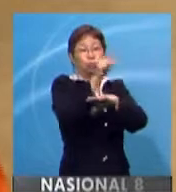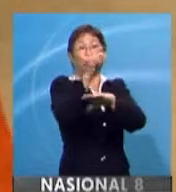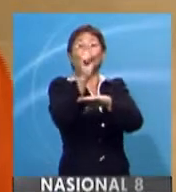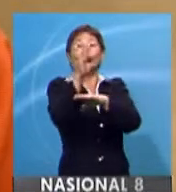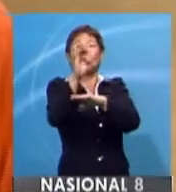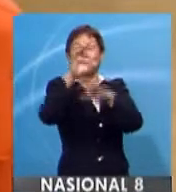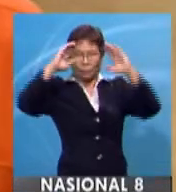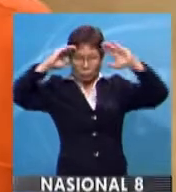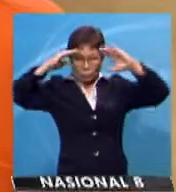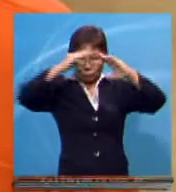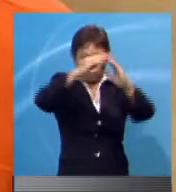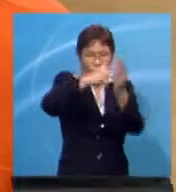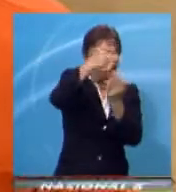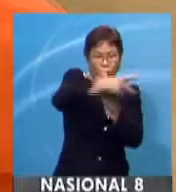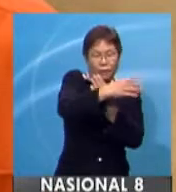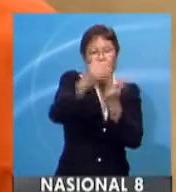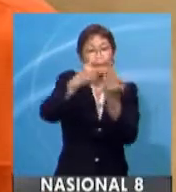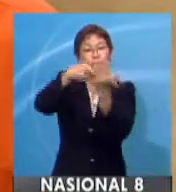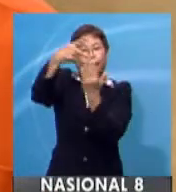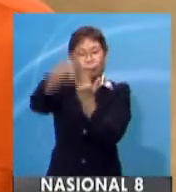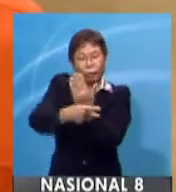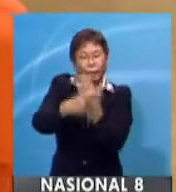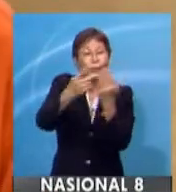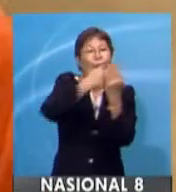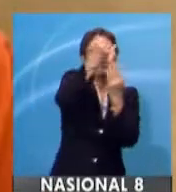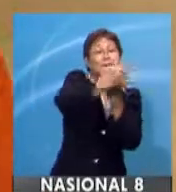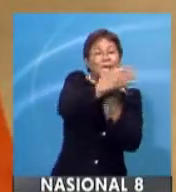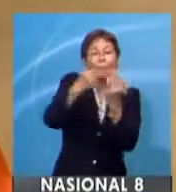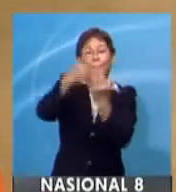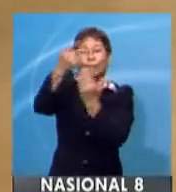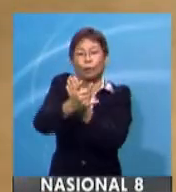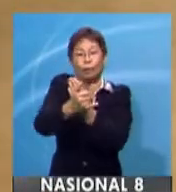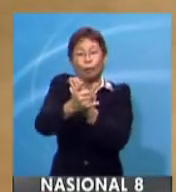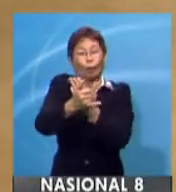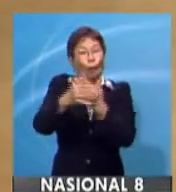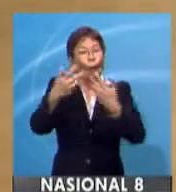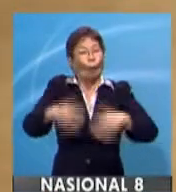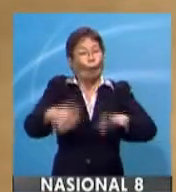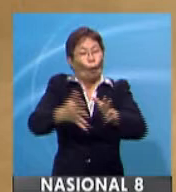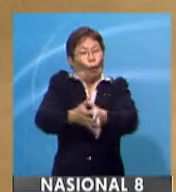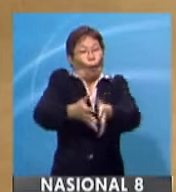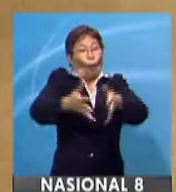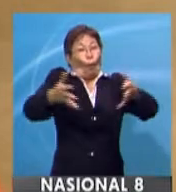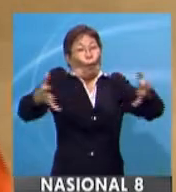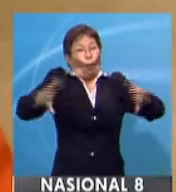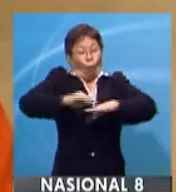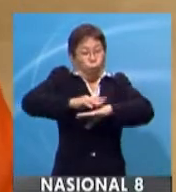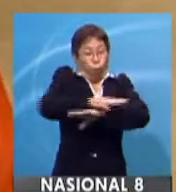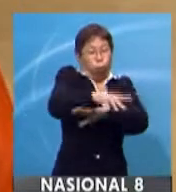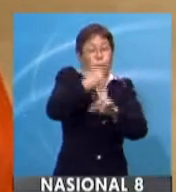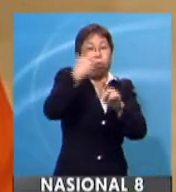Project dan program betimpas tinggi kos yang rendah